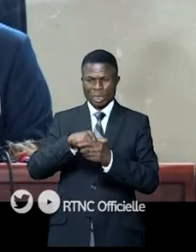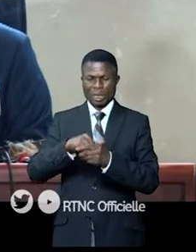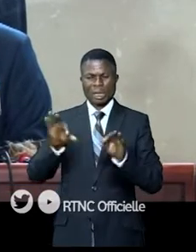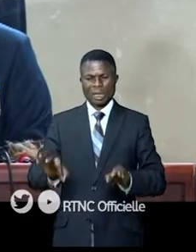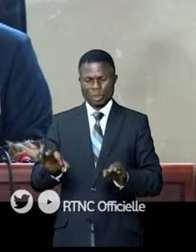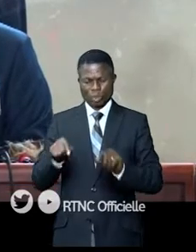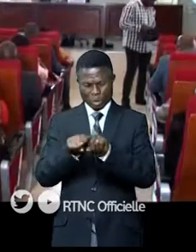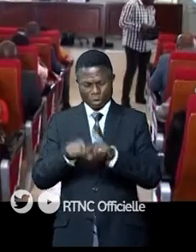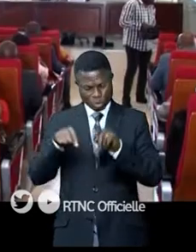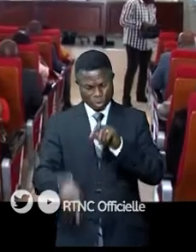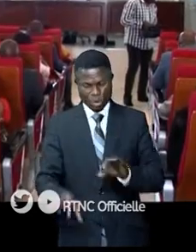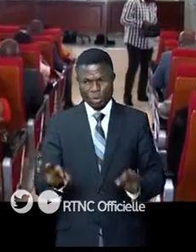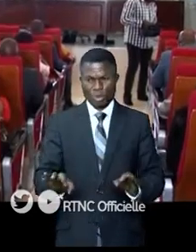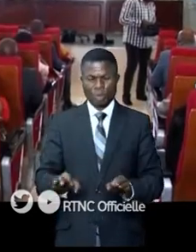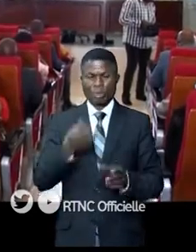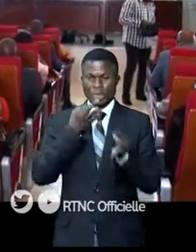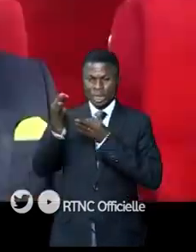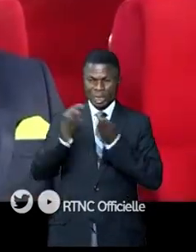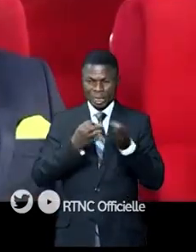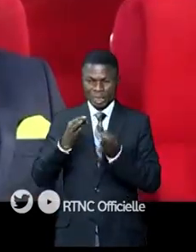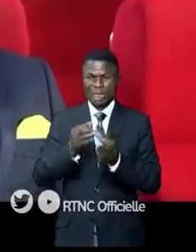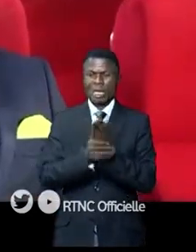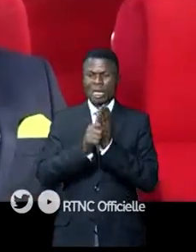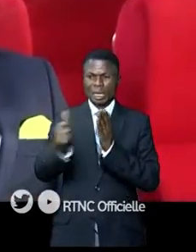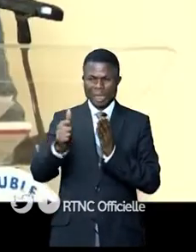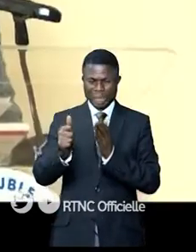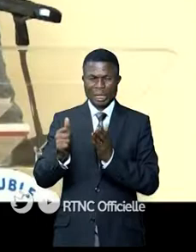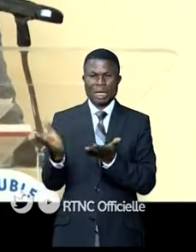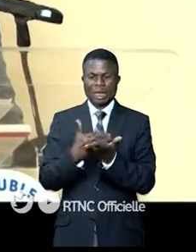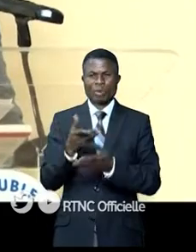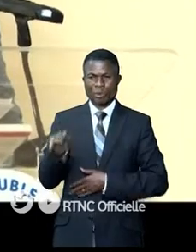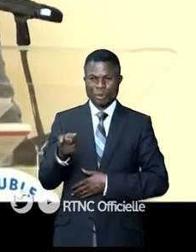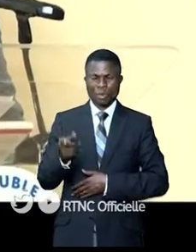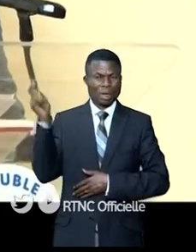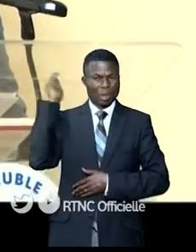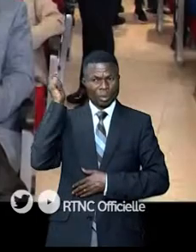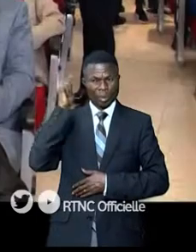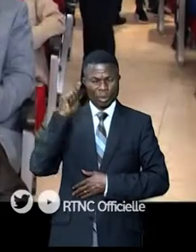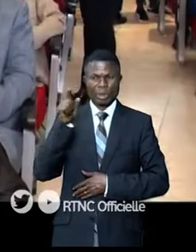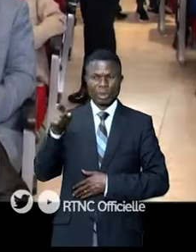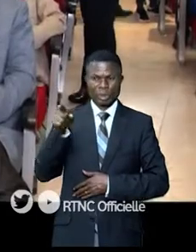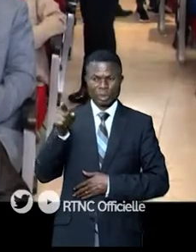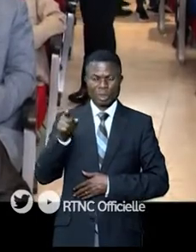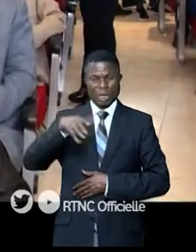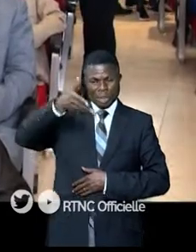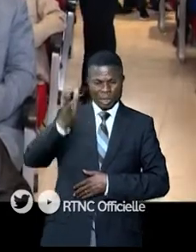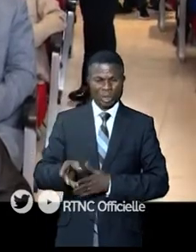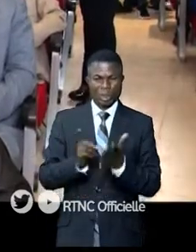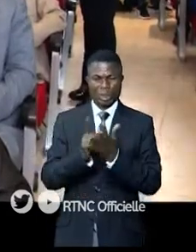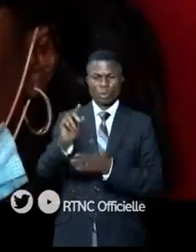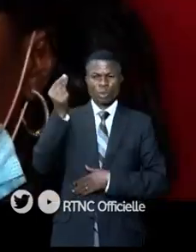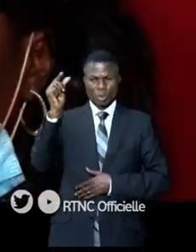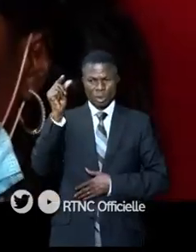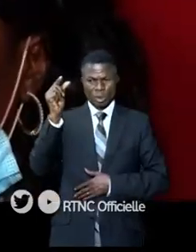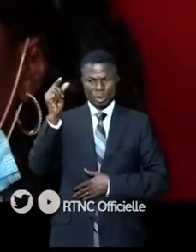son sous-sol. Dans ce commentaire sur la qualité scientifique de cet ouvrage, le professeur Bakandeja, expert en droit minier,